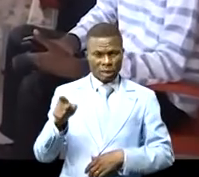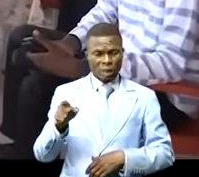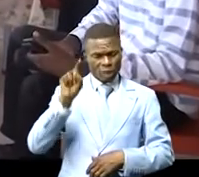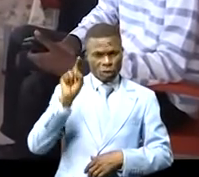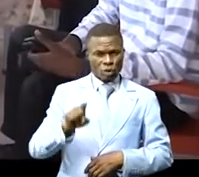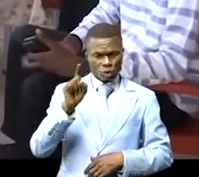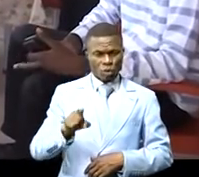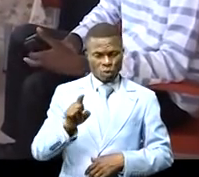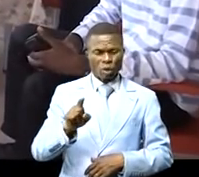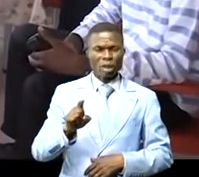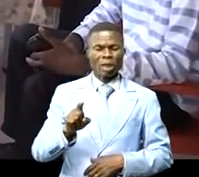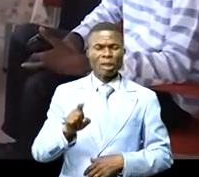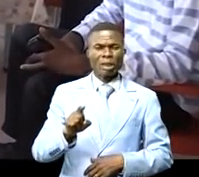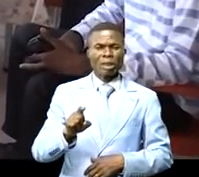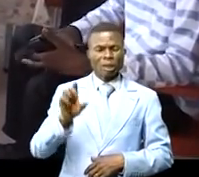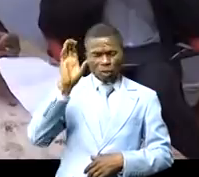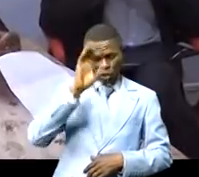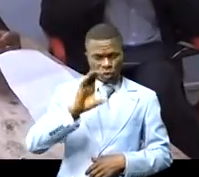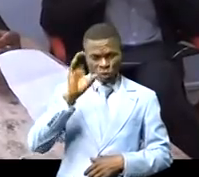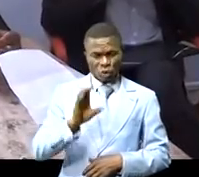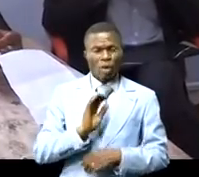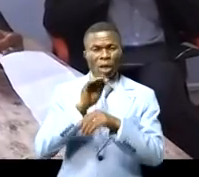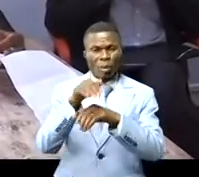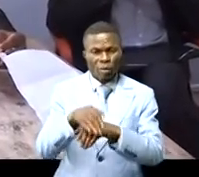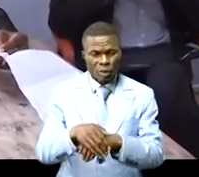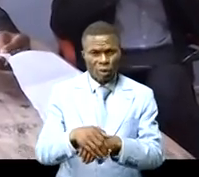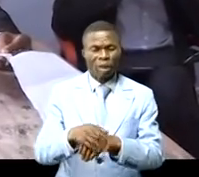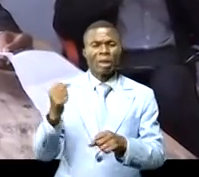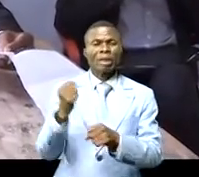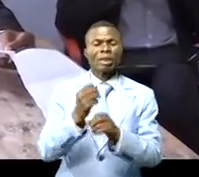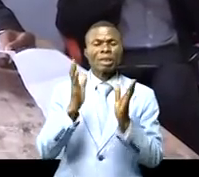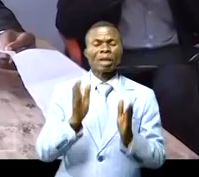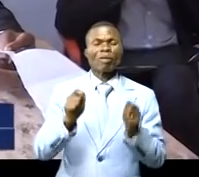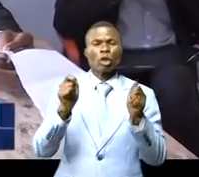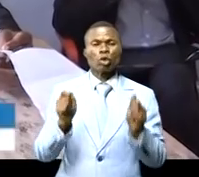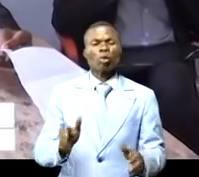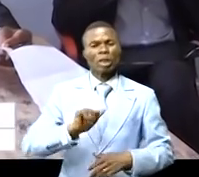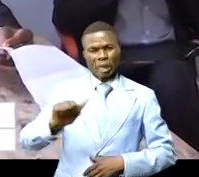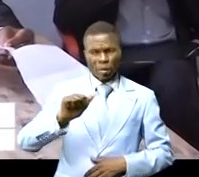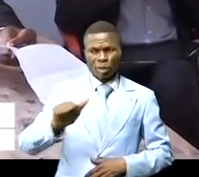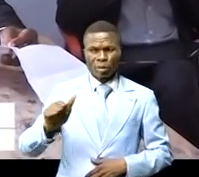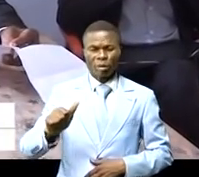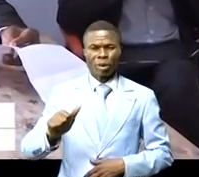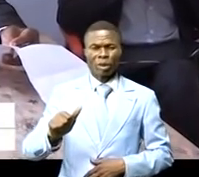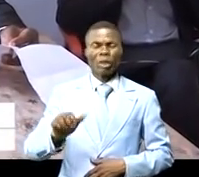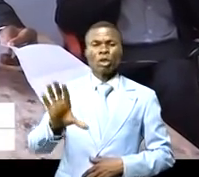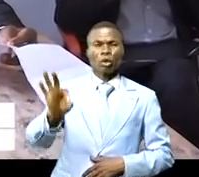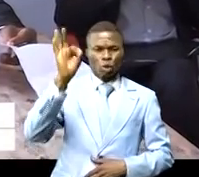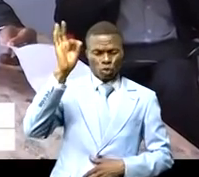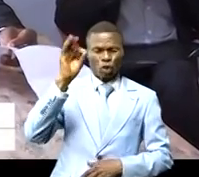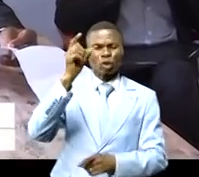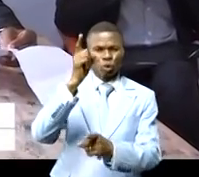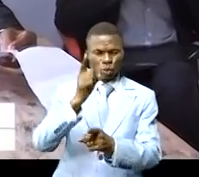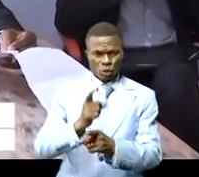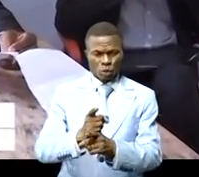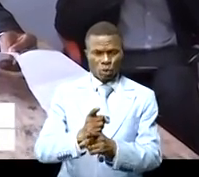doit impérativement passer par l'implication des professionnels eux-mêmes, d'où le choix sans conteste